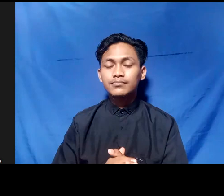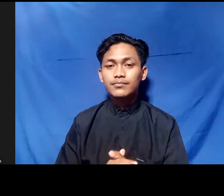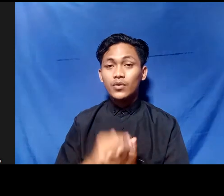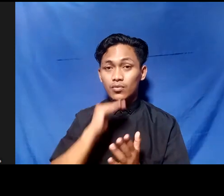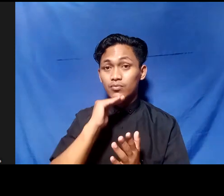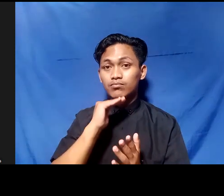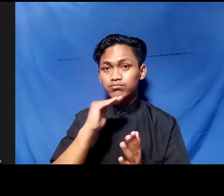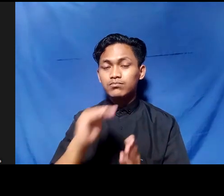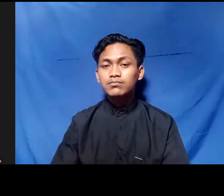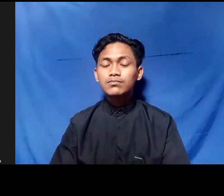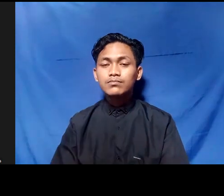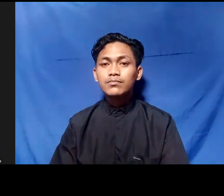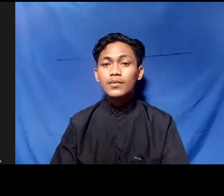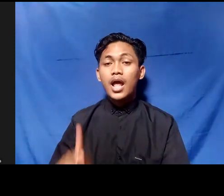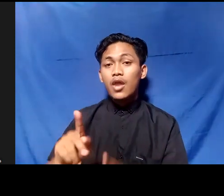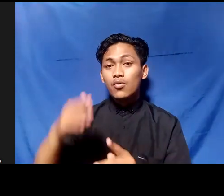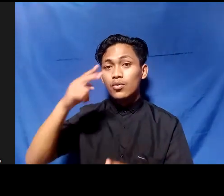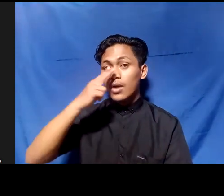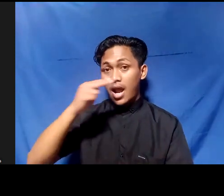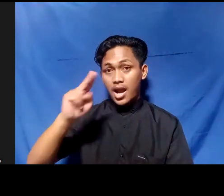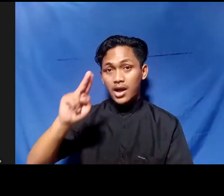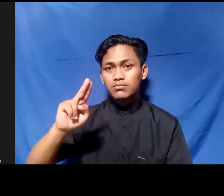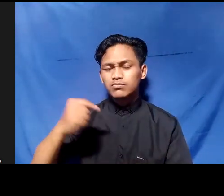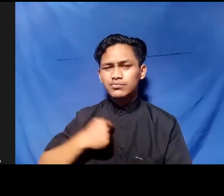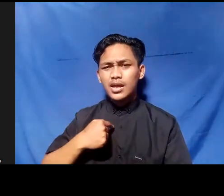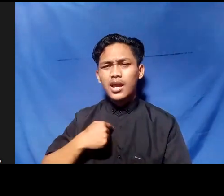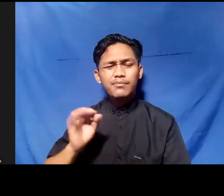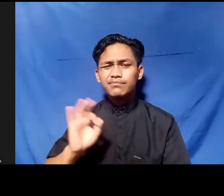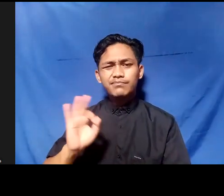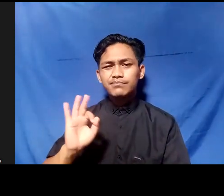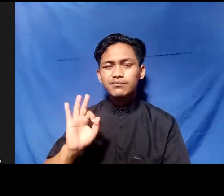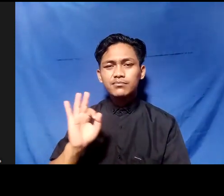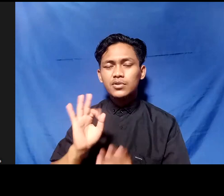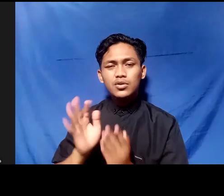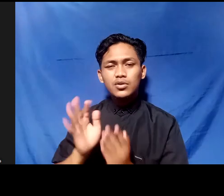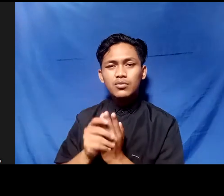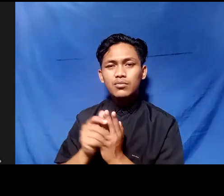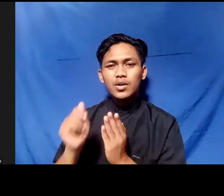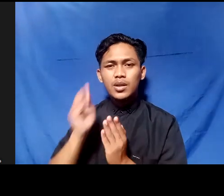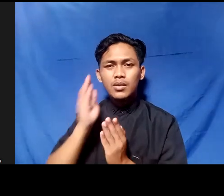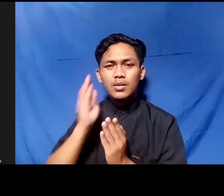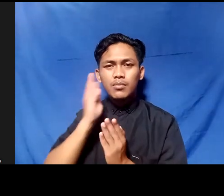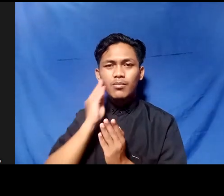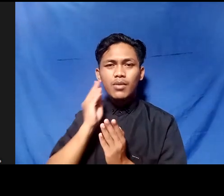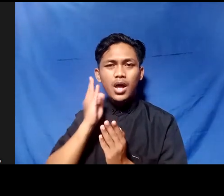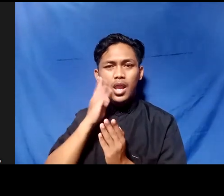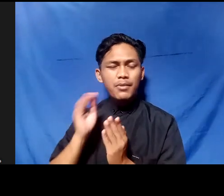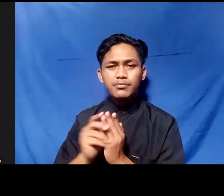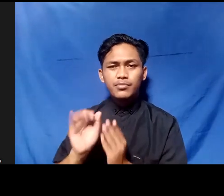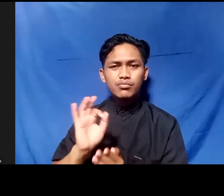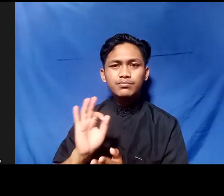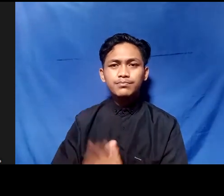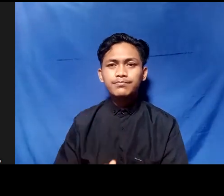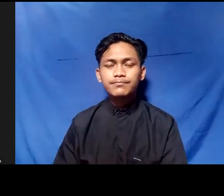Arabnya kan saya terus terang saya belum Eh tidak menguasai ya Apakah itu acak ataupun tidak Nanti Mungkin mbaknya yang lebih tahu ya ini saya